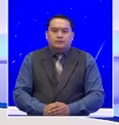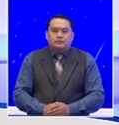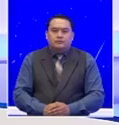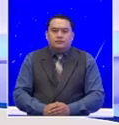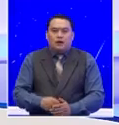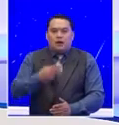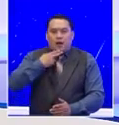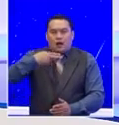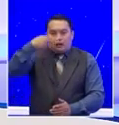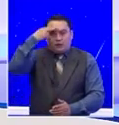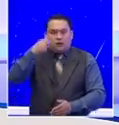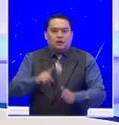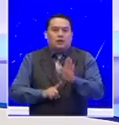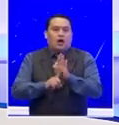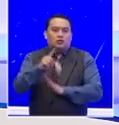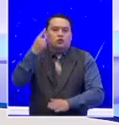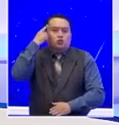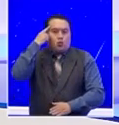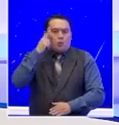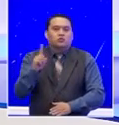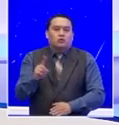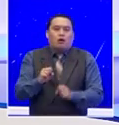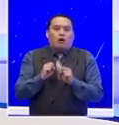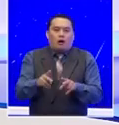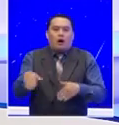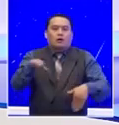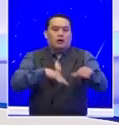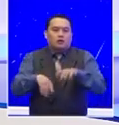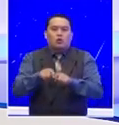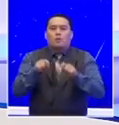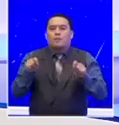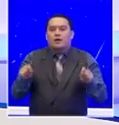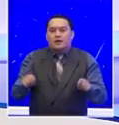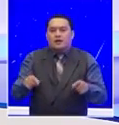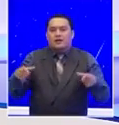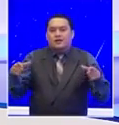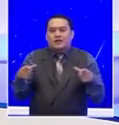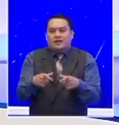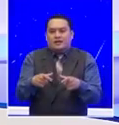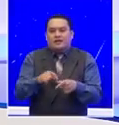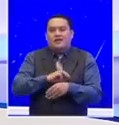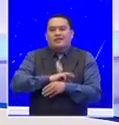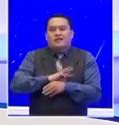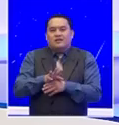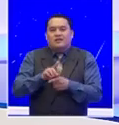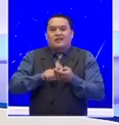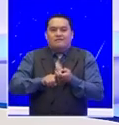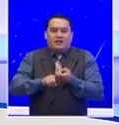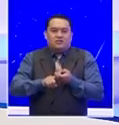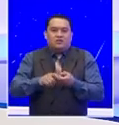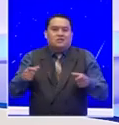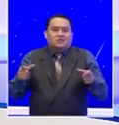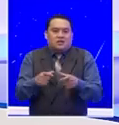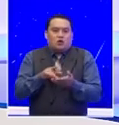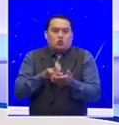На Апеннинах начинают задумываться над тем, как этим летом открыть пляжный сезон. Из-за эпидемии коронавирусной инфекции в Италии ожидается